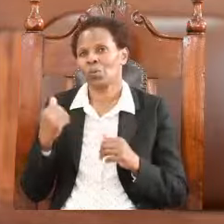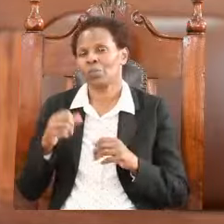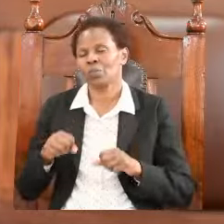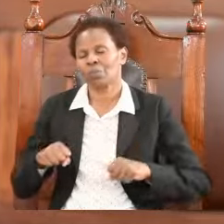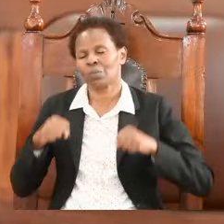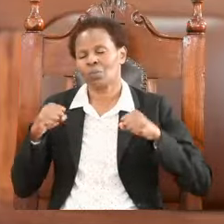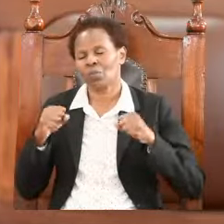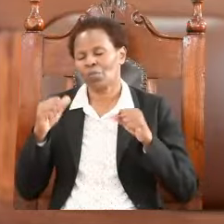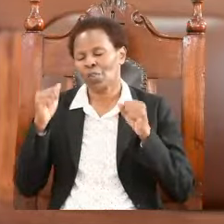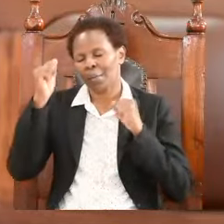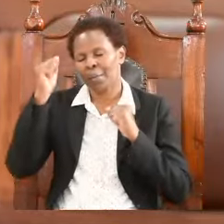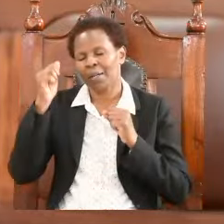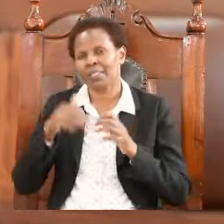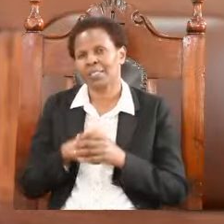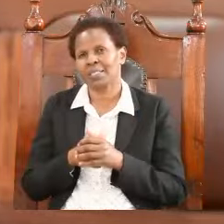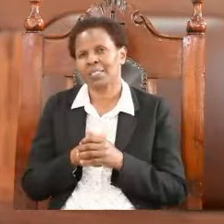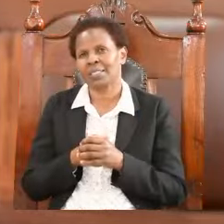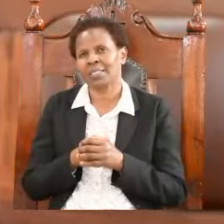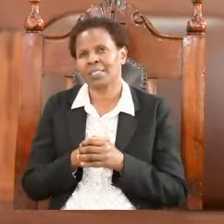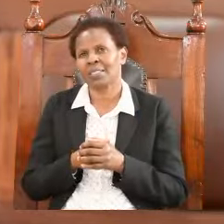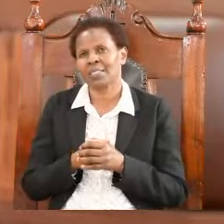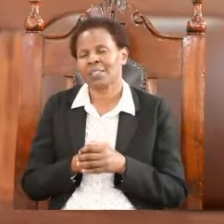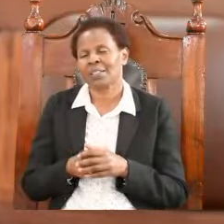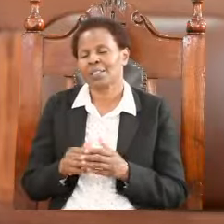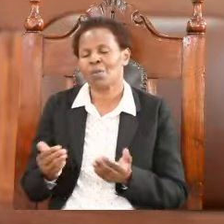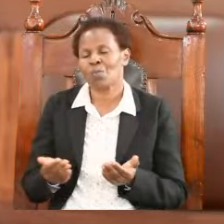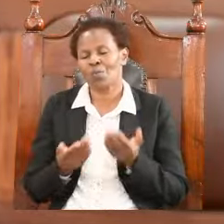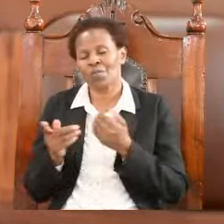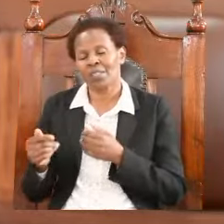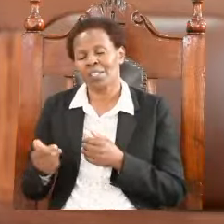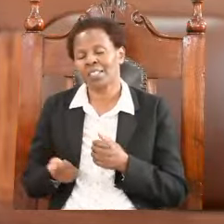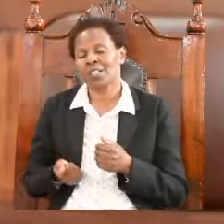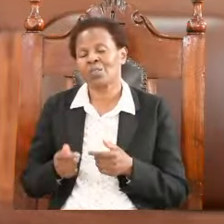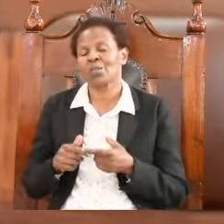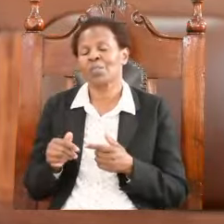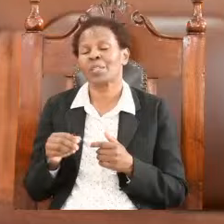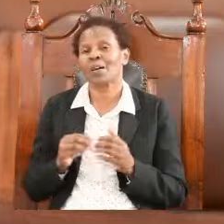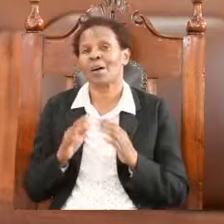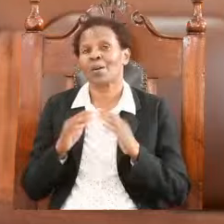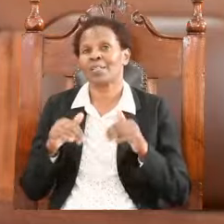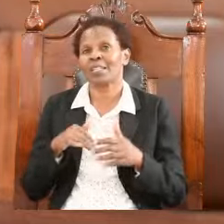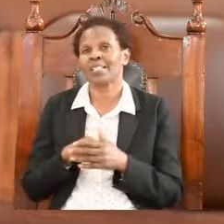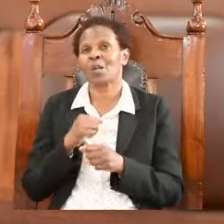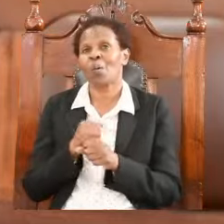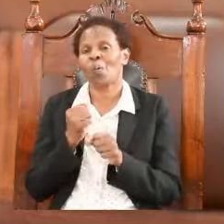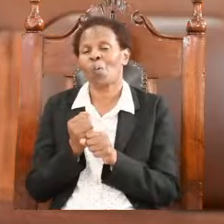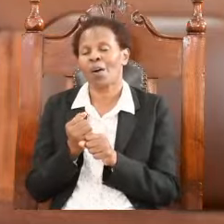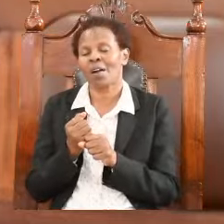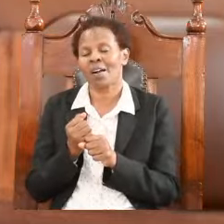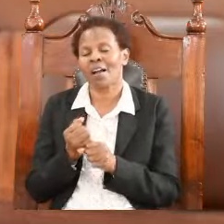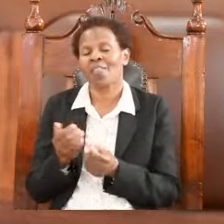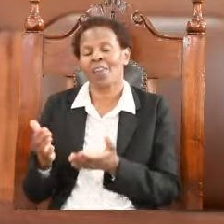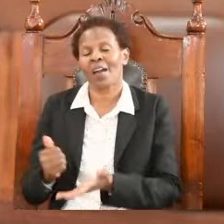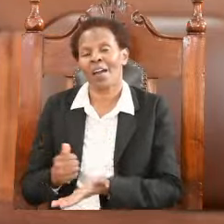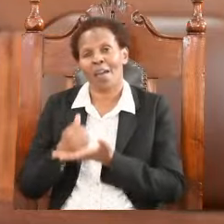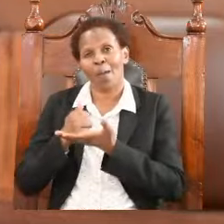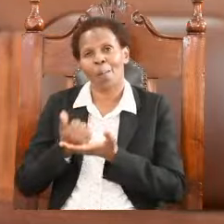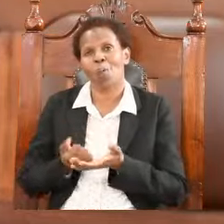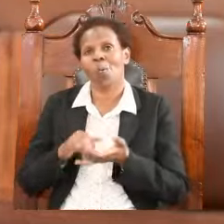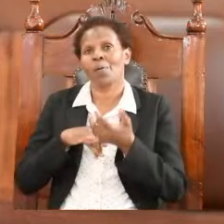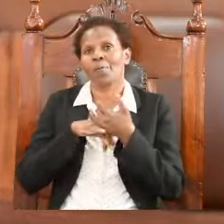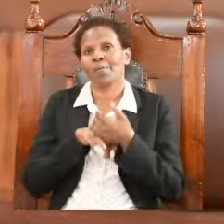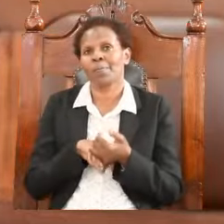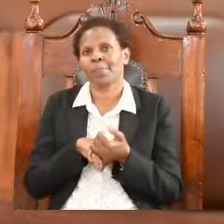Asuriata riu akioya kairitu gaka agigatwara gwake karutage wira wa nyumba gateithagie mutumia